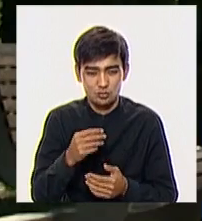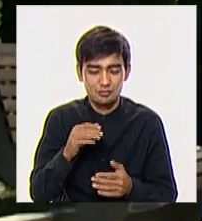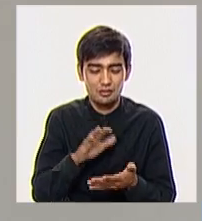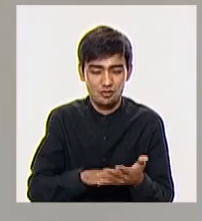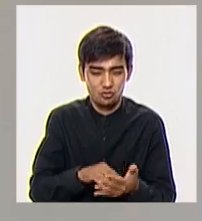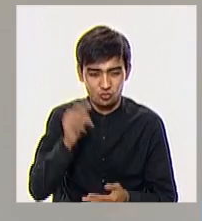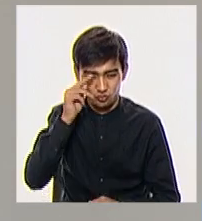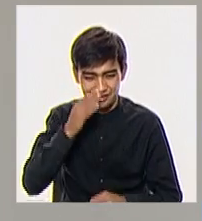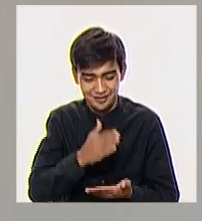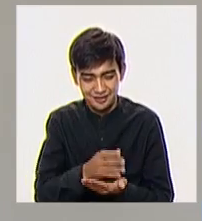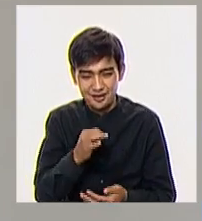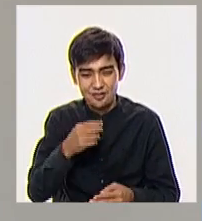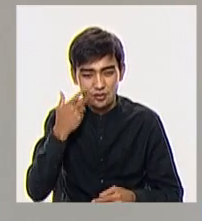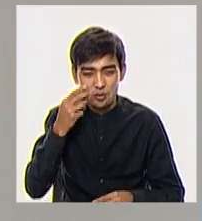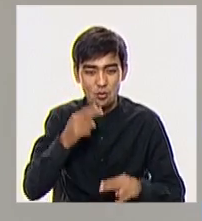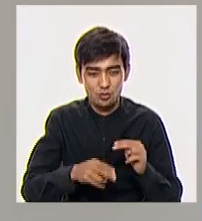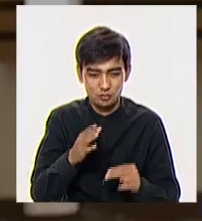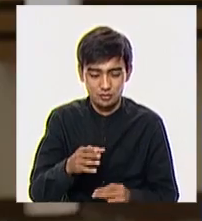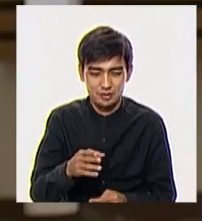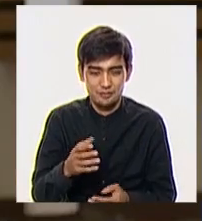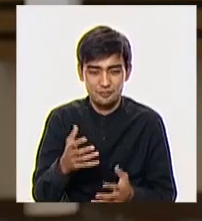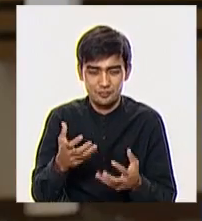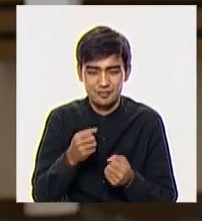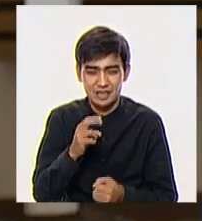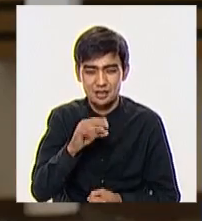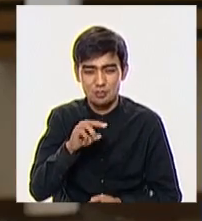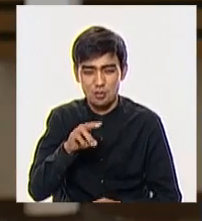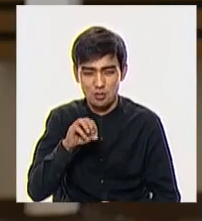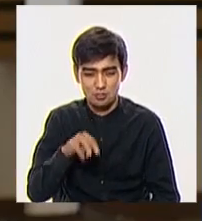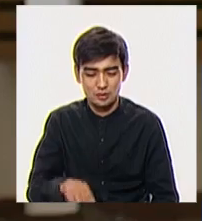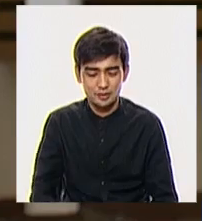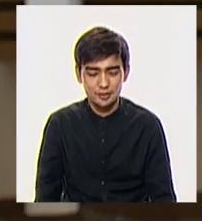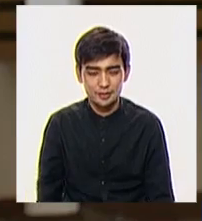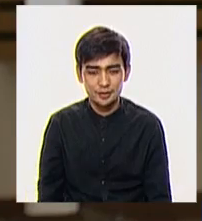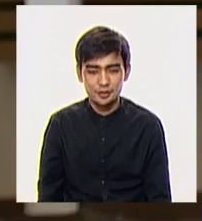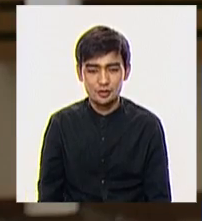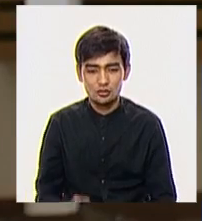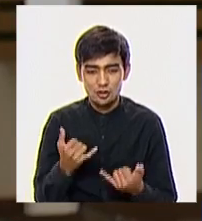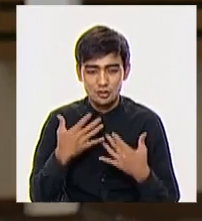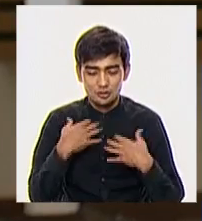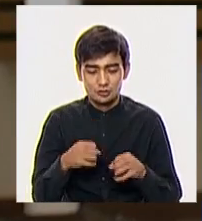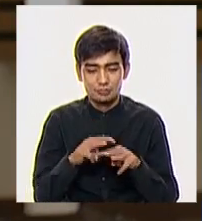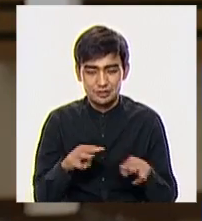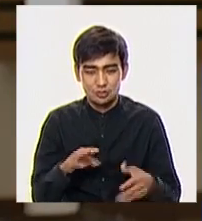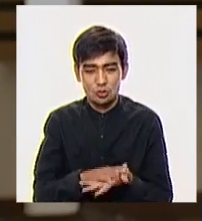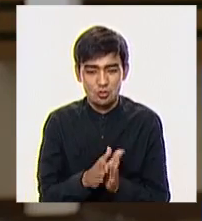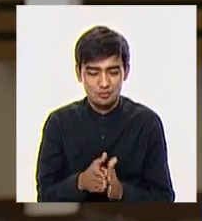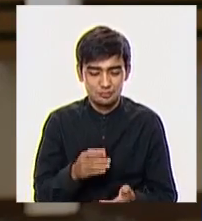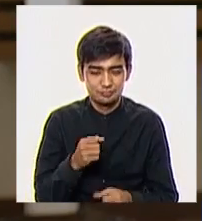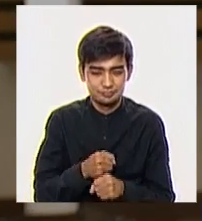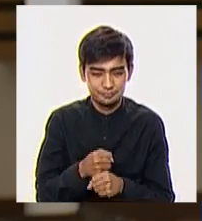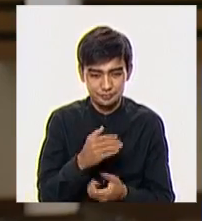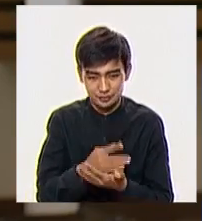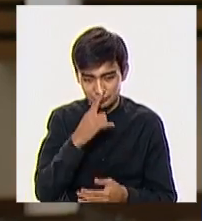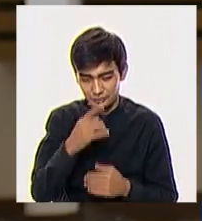екен, ал оқулар аяқталған соң дипломдарын алмақ. Қазір денсаулық сақтау министрлігімен келісім жасалып жатыр. Жақында